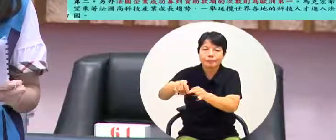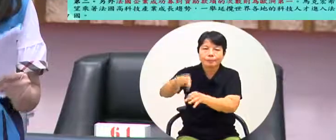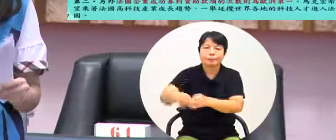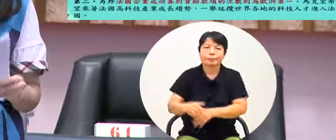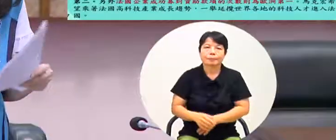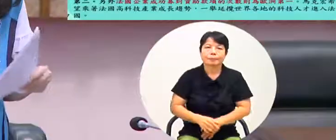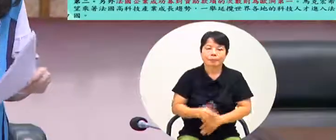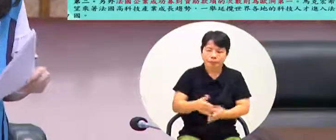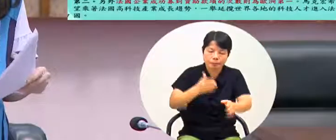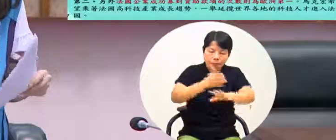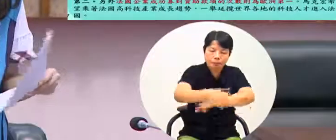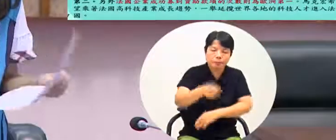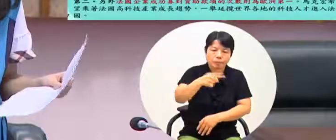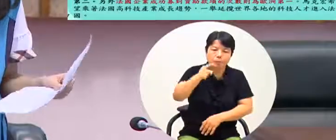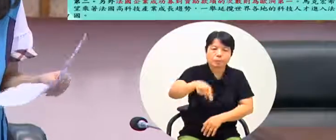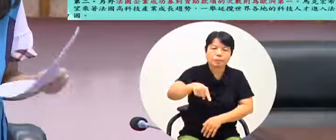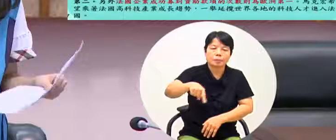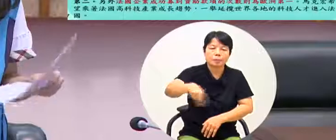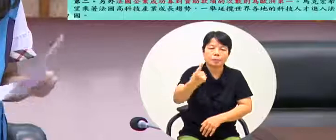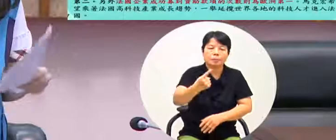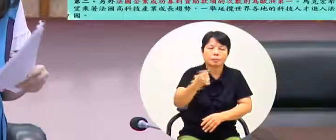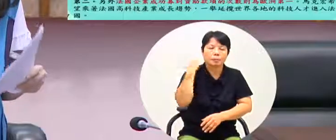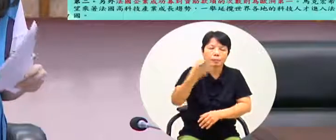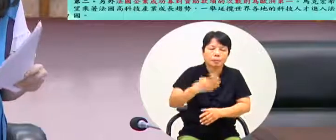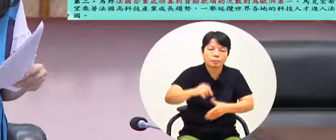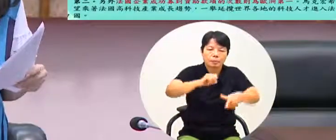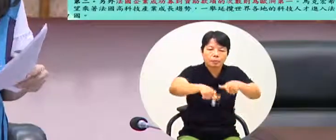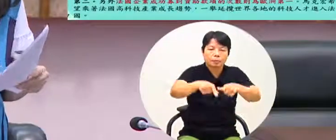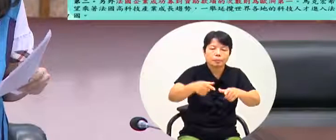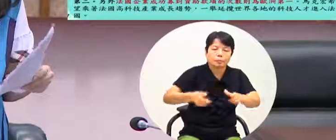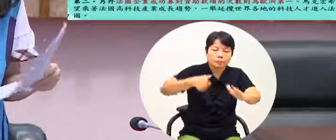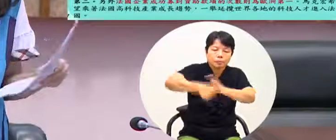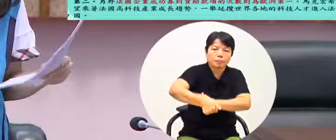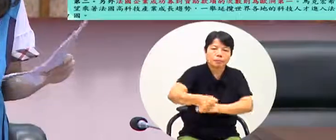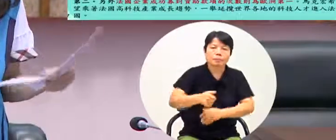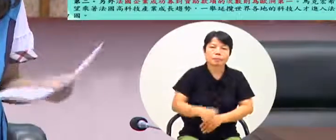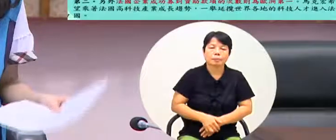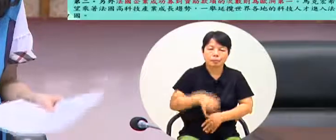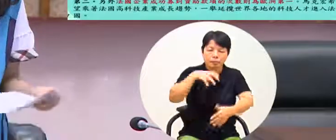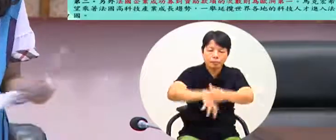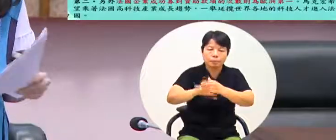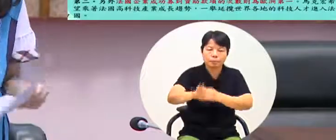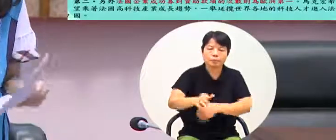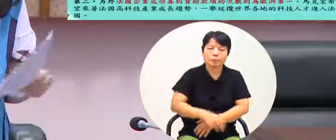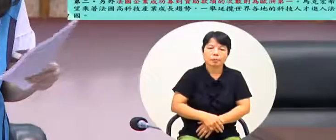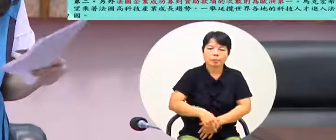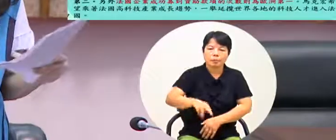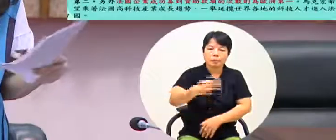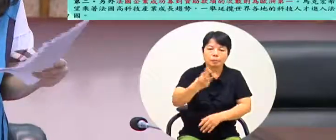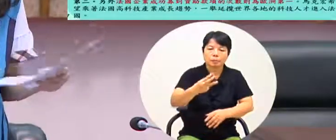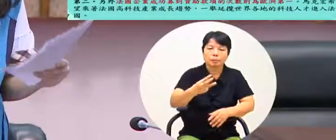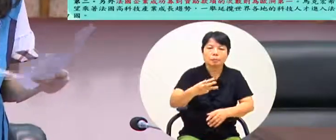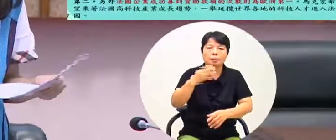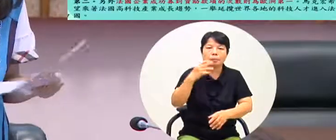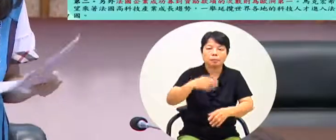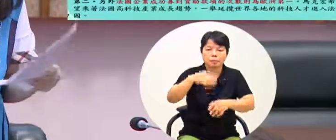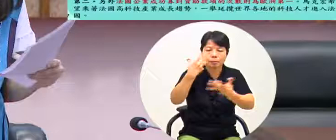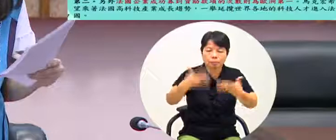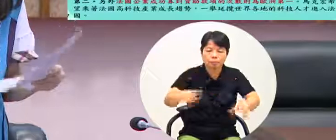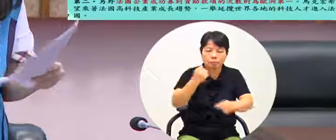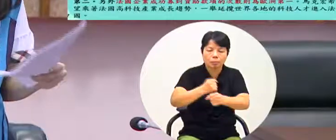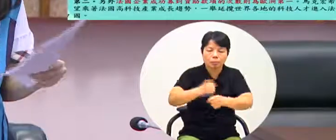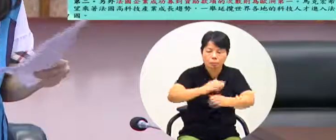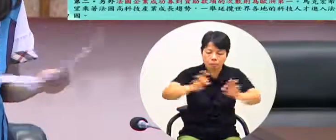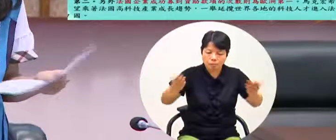创公司进驻到其中哦，而且内部有3000张办公桌，然后包括脸书啊、亚马逊啊、微软